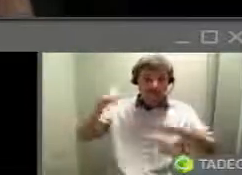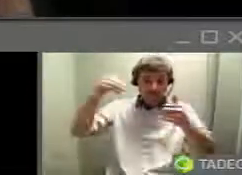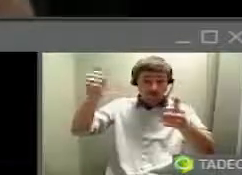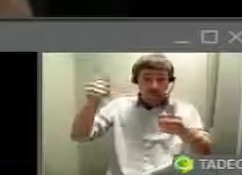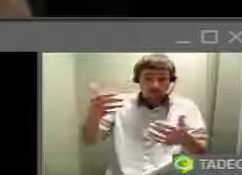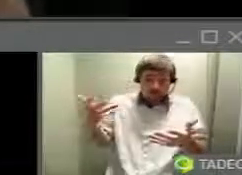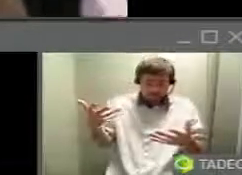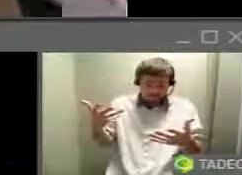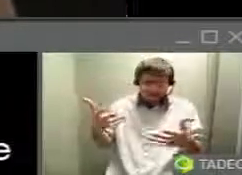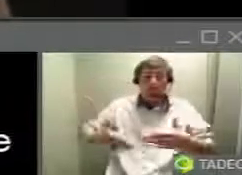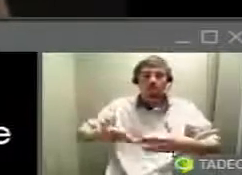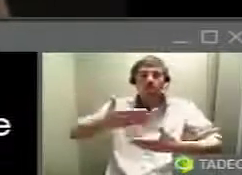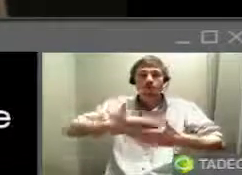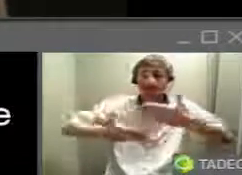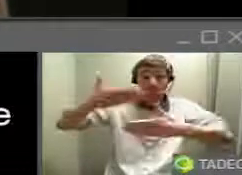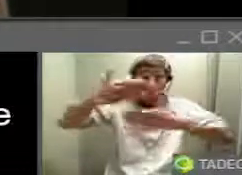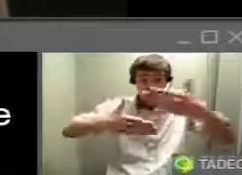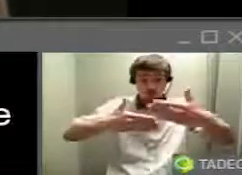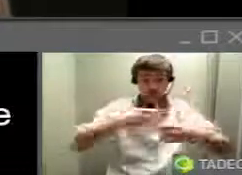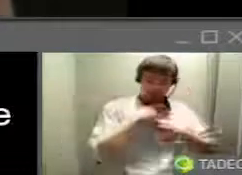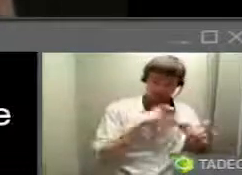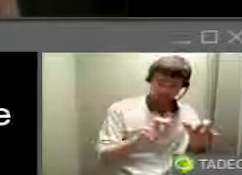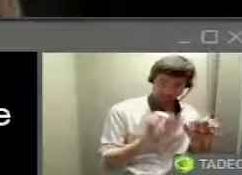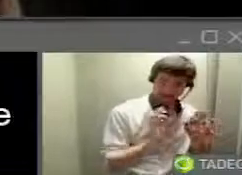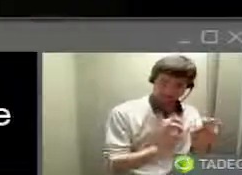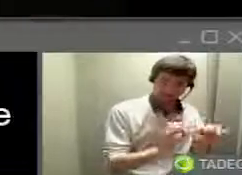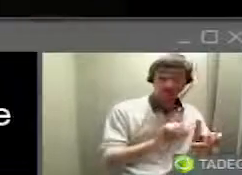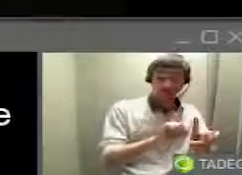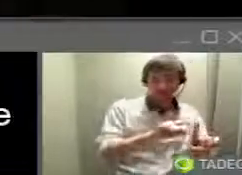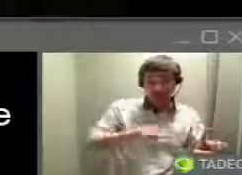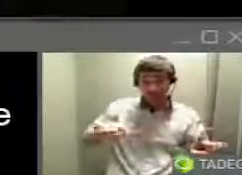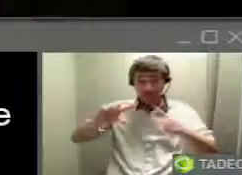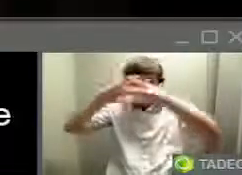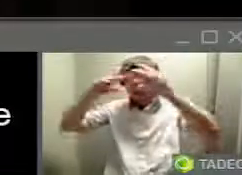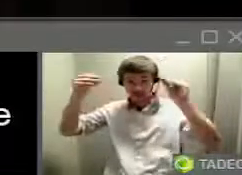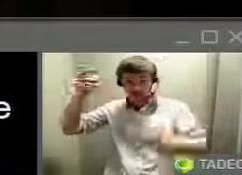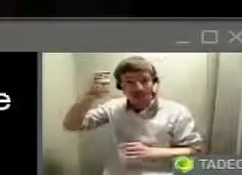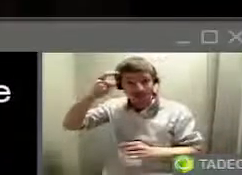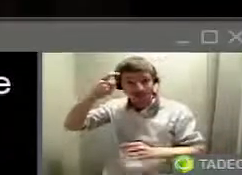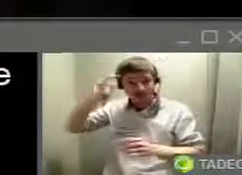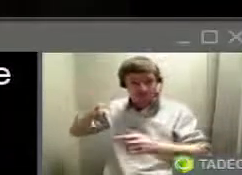bâti avec l'accessibilité des mentalités. La délégation française...